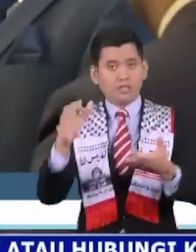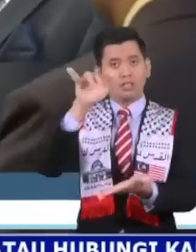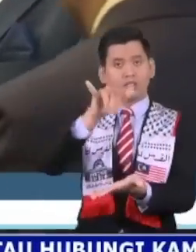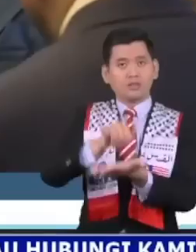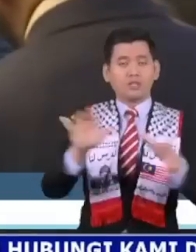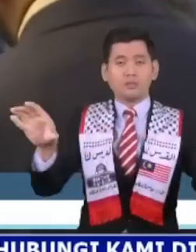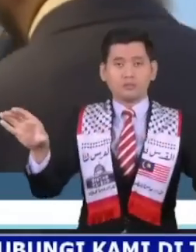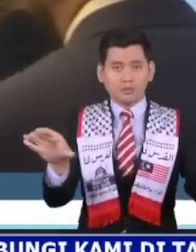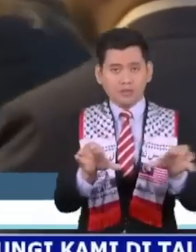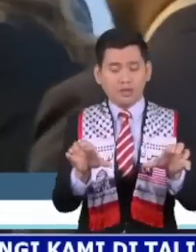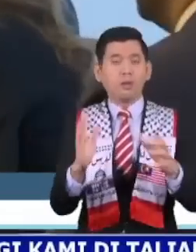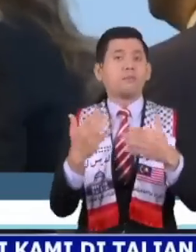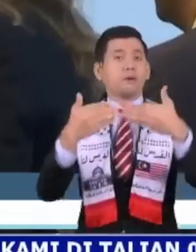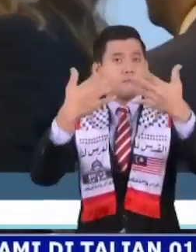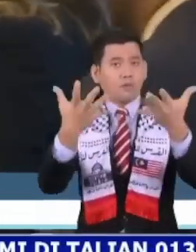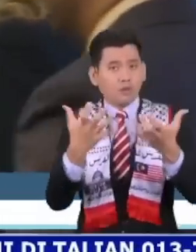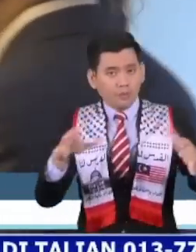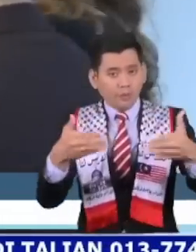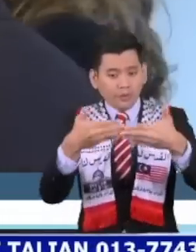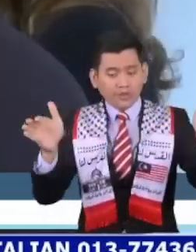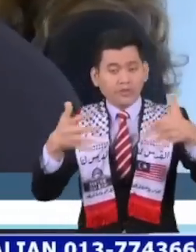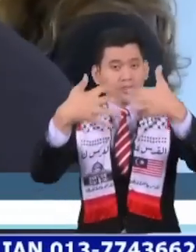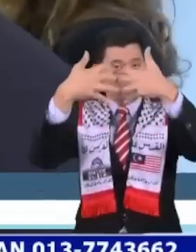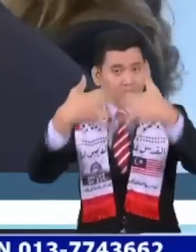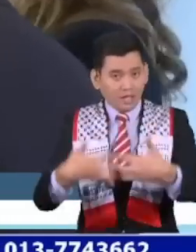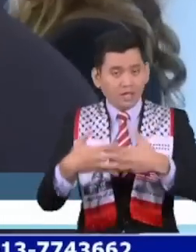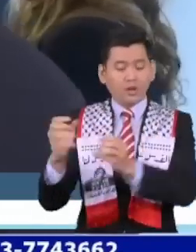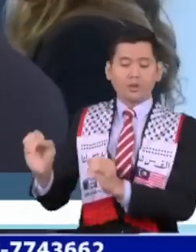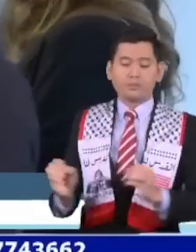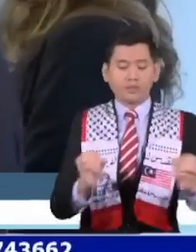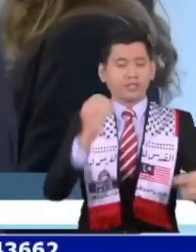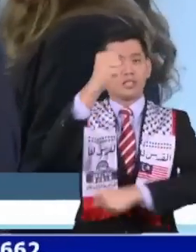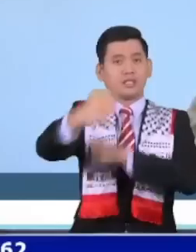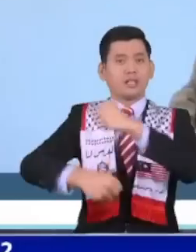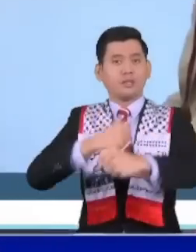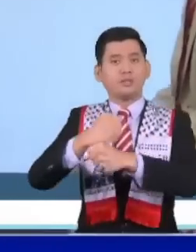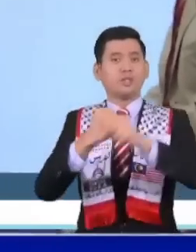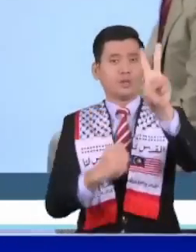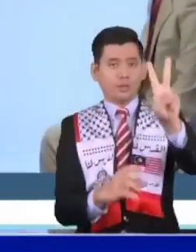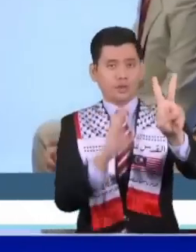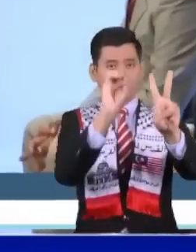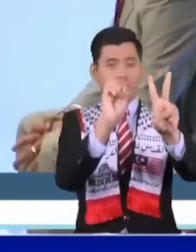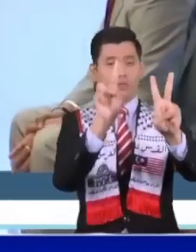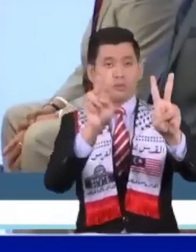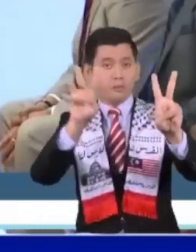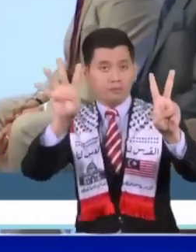Enovix membuka kilang di Pulau Pinang yang akan beroperasi tahun depan.